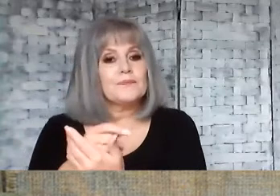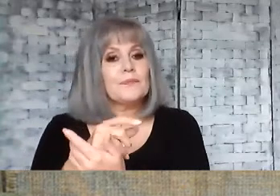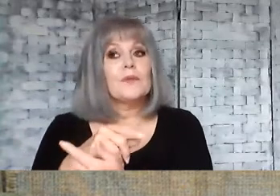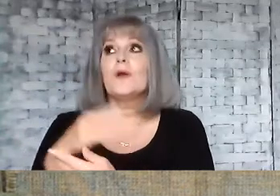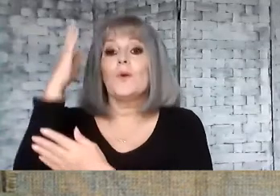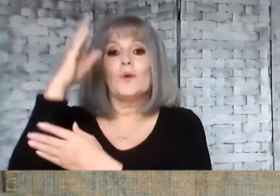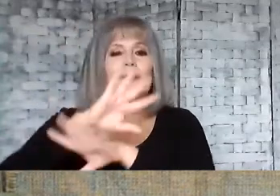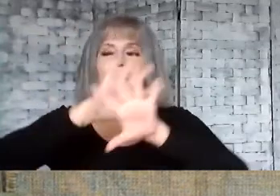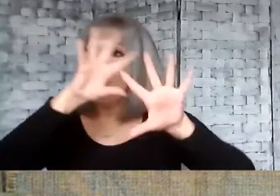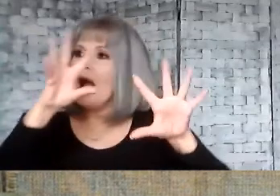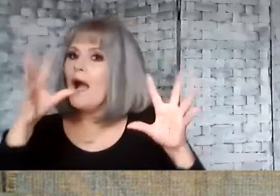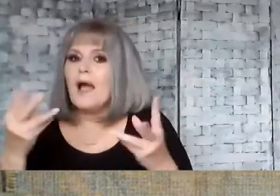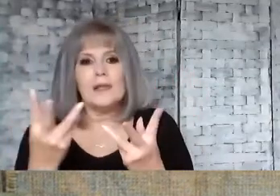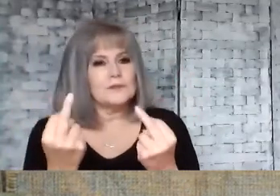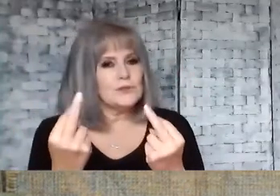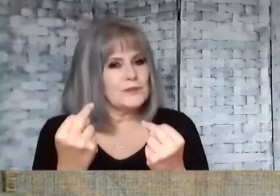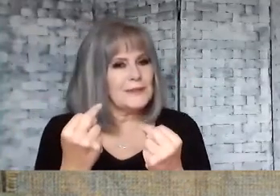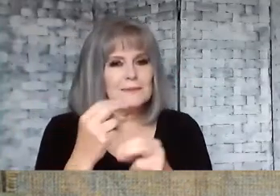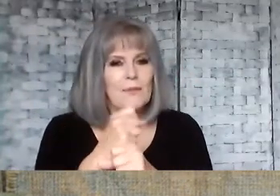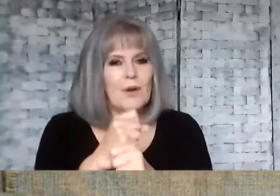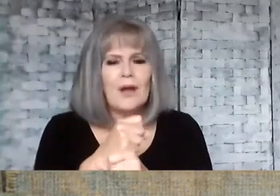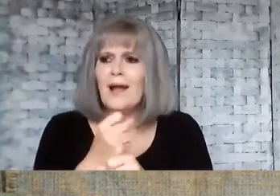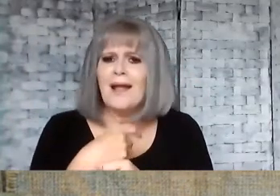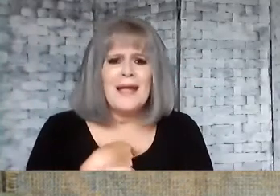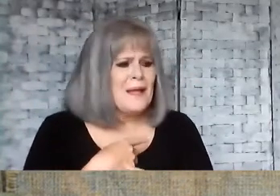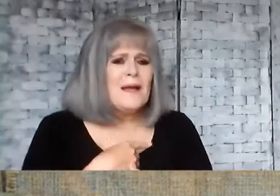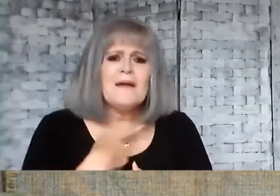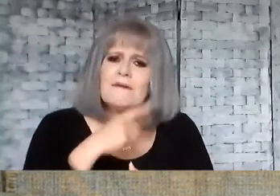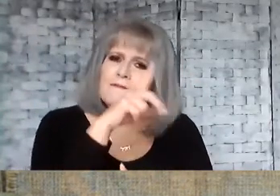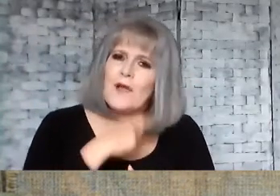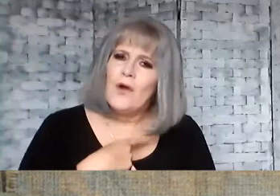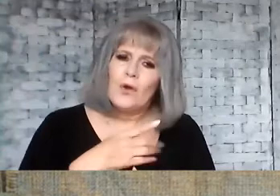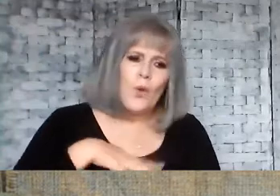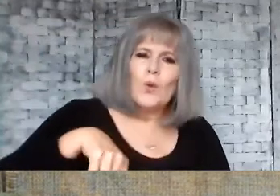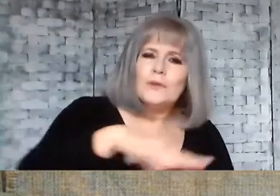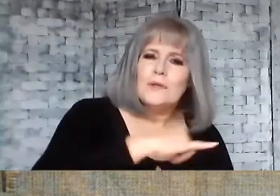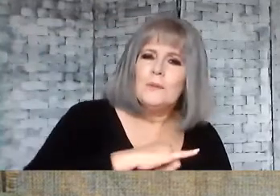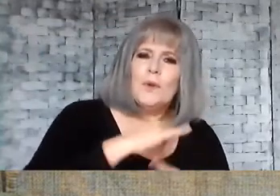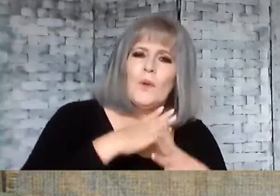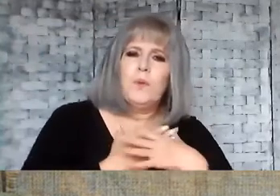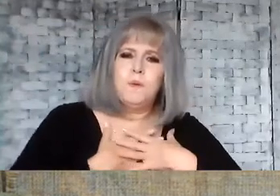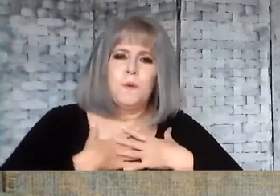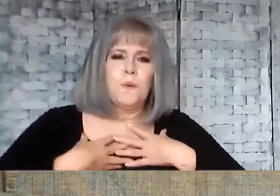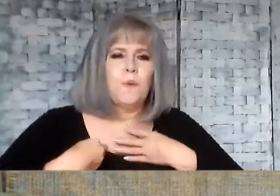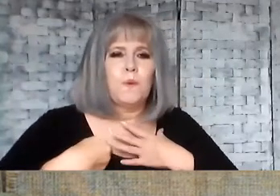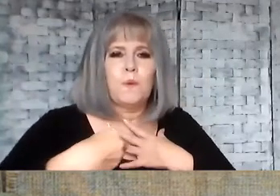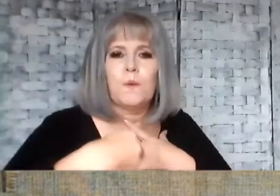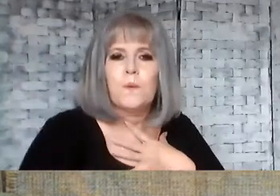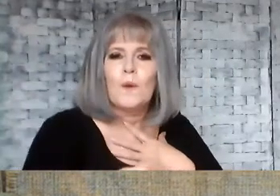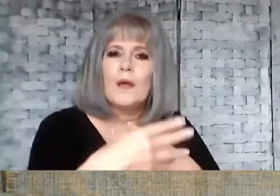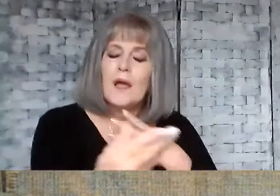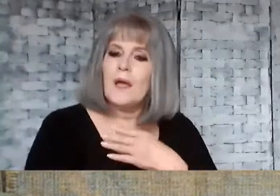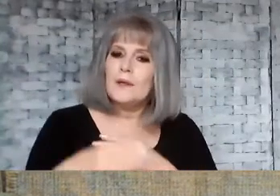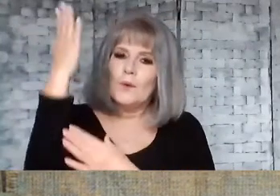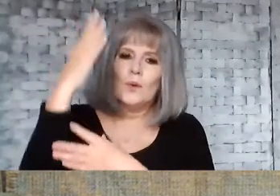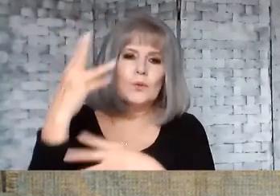hy gaan alles niet maken. Die niet maak het begin. Smag jy nu ook samen met mij na nieuwe leven in ons eigen gezinnen,